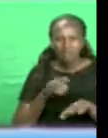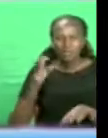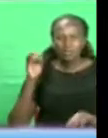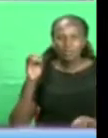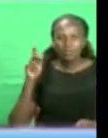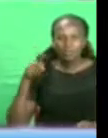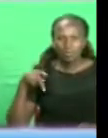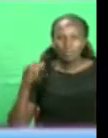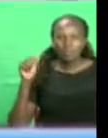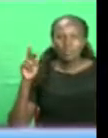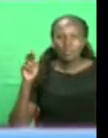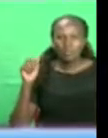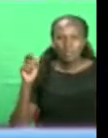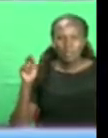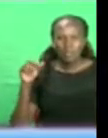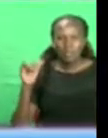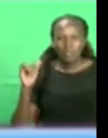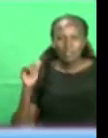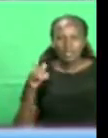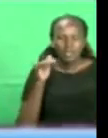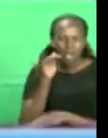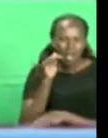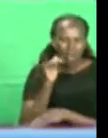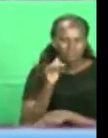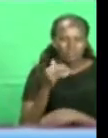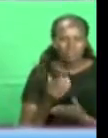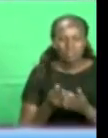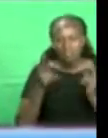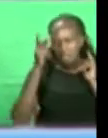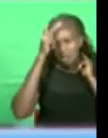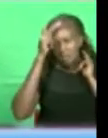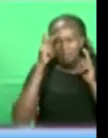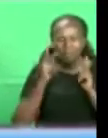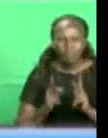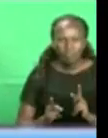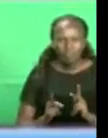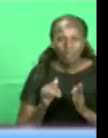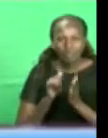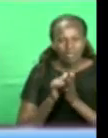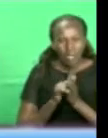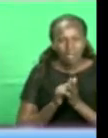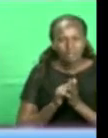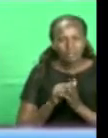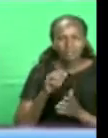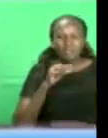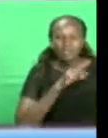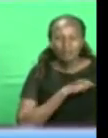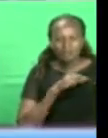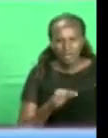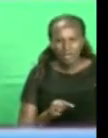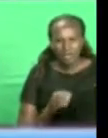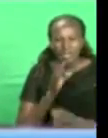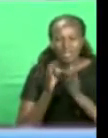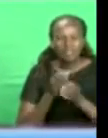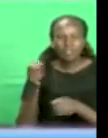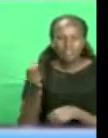mbele ya seneti, nimuulize kwa niaba ya watu wa Kakamega kwamba mheshimiwa governor, kama mshahara